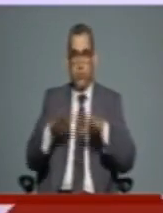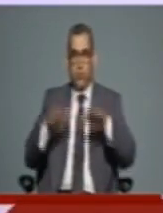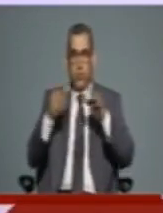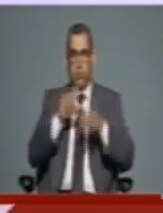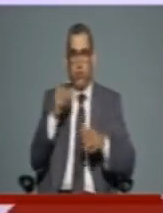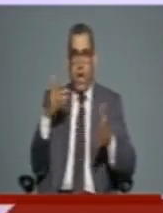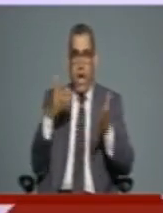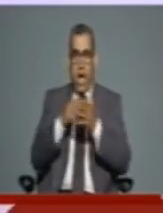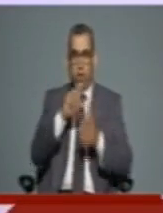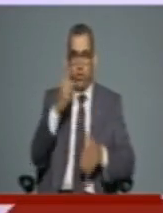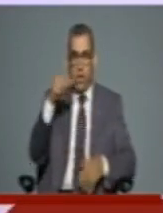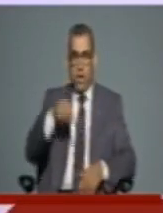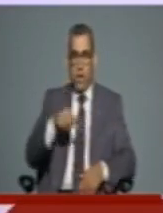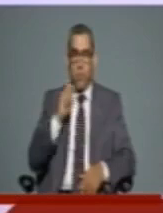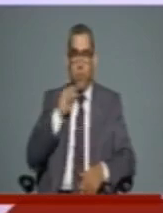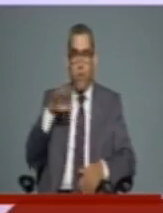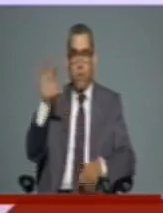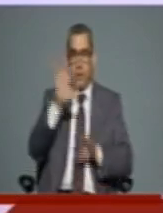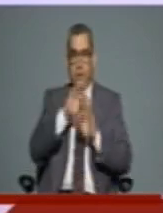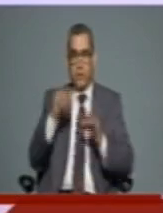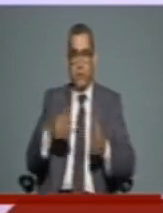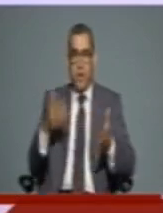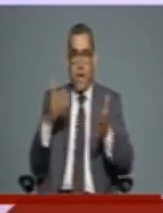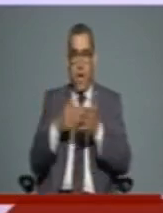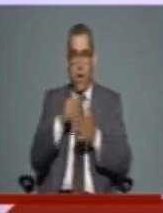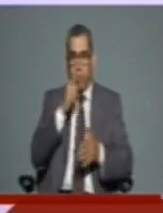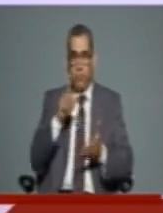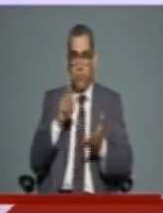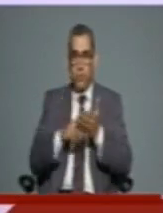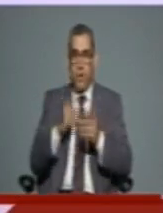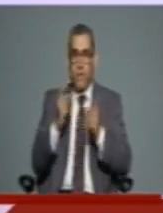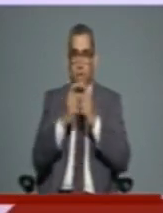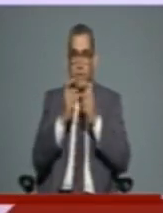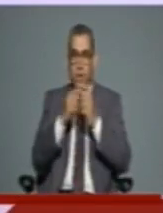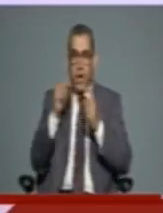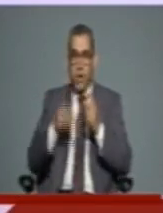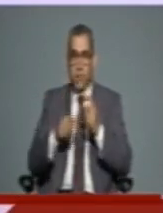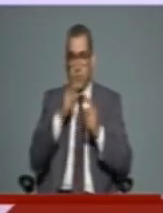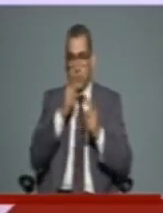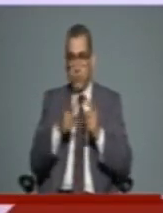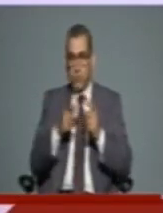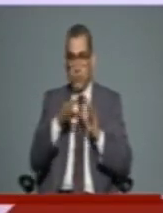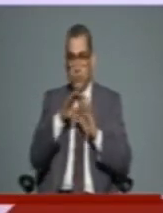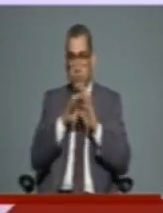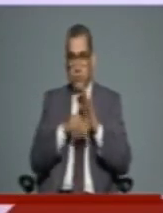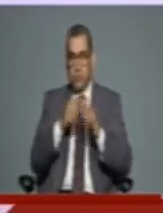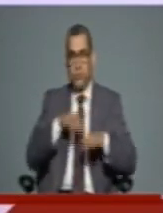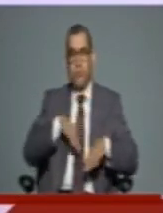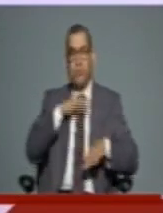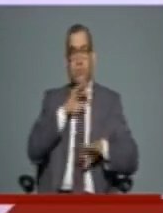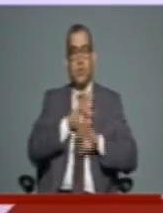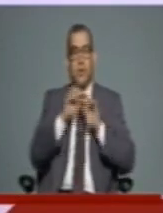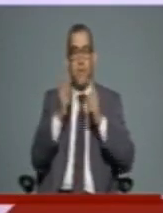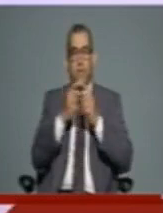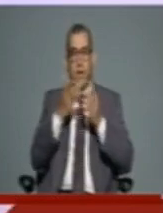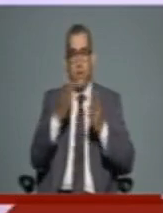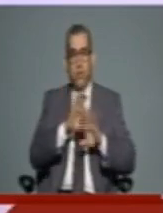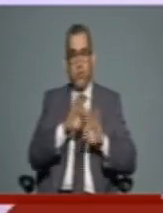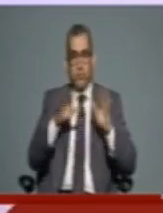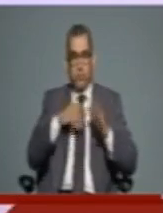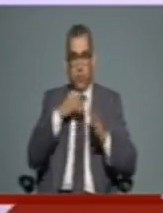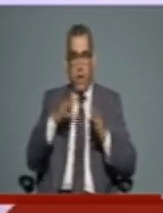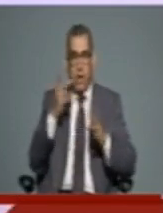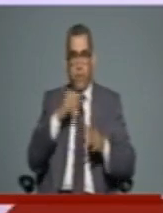في كل المحافظات. عندنا بالنسبة للدواجن، وسمعنا النهاردة اكتفاء ذاتي من الدواجن، ولكن احنا كذلك عندنا